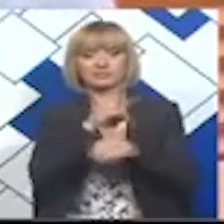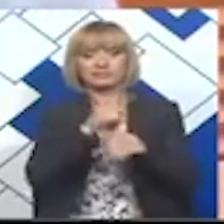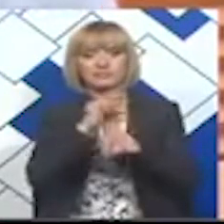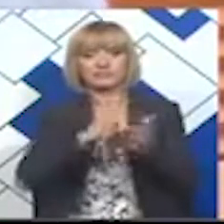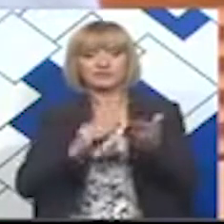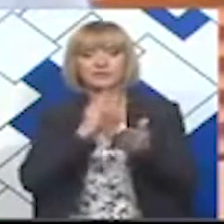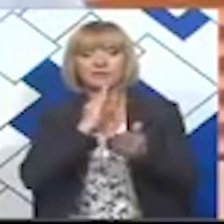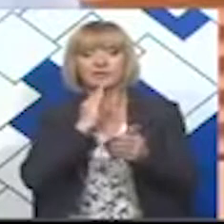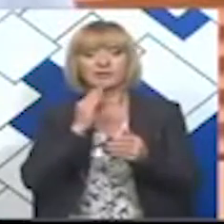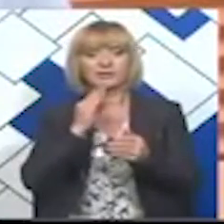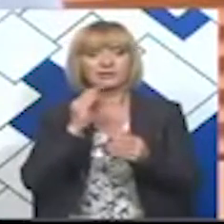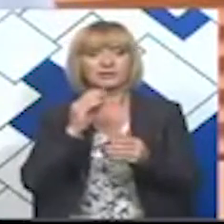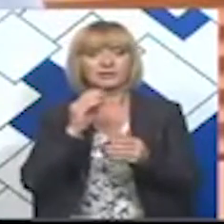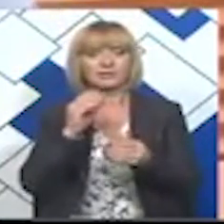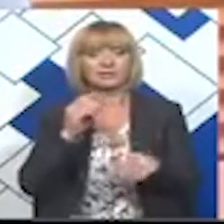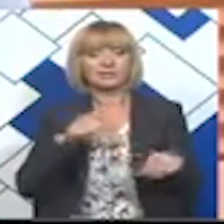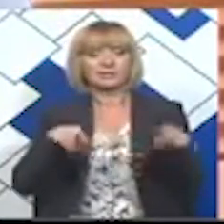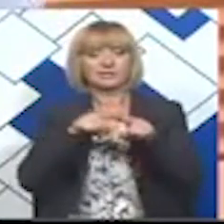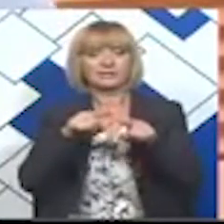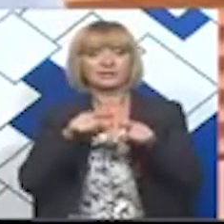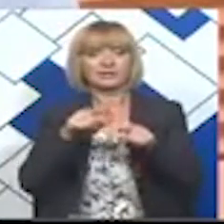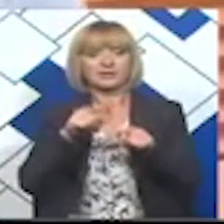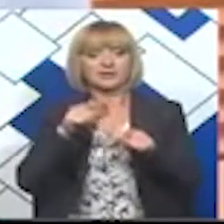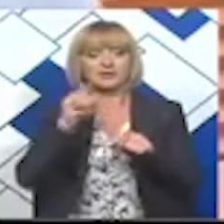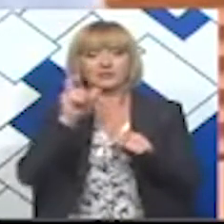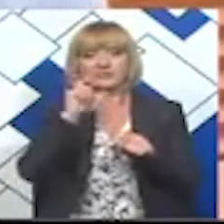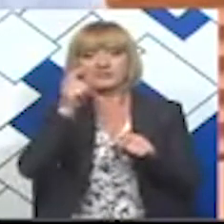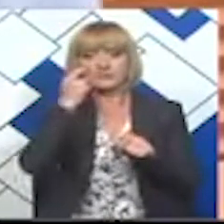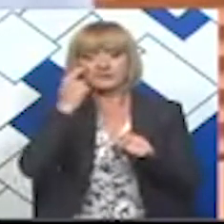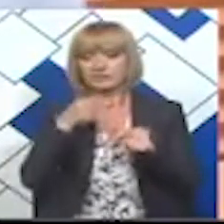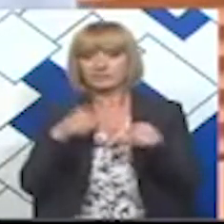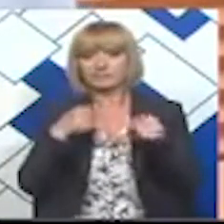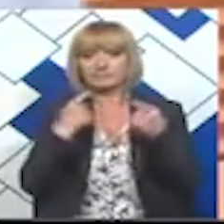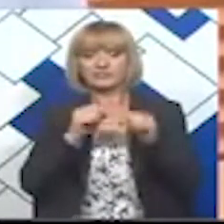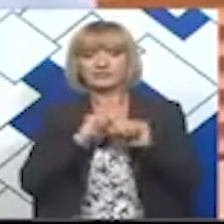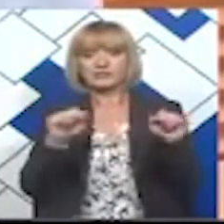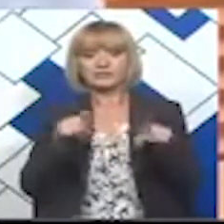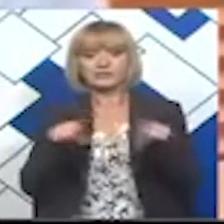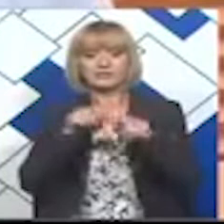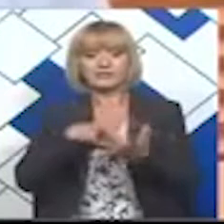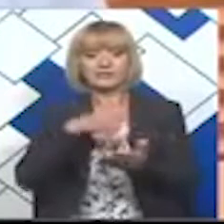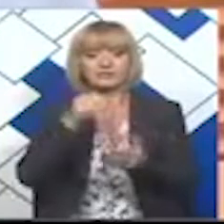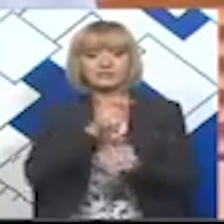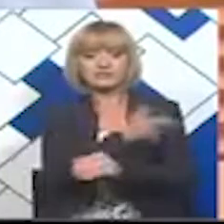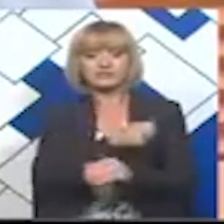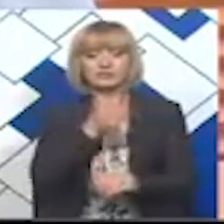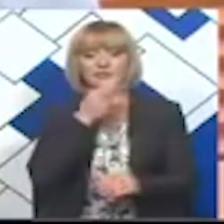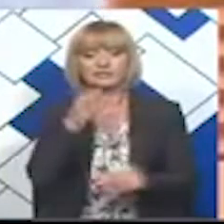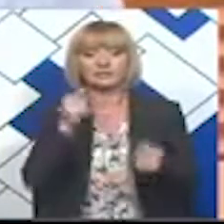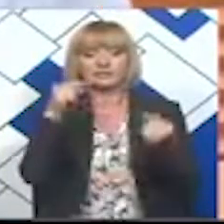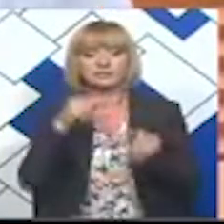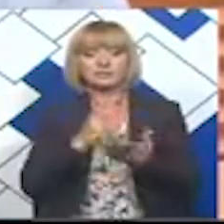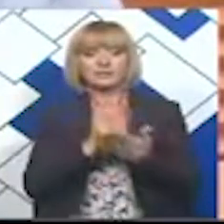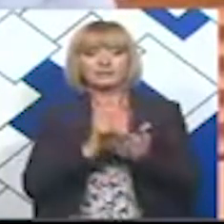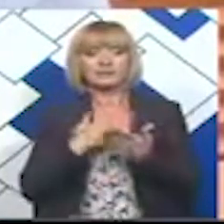ქალი, გინდა ქერა, გინდა ცისფერთვალობა, გინდა რამე მსგავსი, იმიტომ რომ პარტიულ სიას არადგენს არც ერთი წარგაღებული ადამიანი, მას ადგენენ გირჩის წევრები, როგორც გითხარით. შესაბამისად,